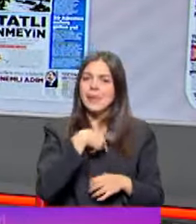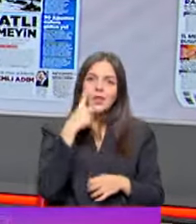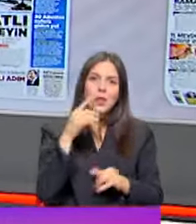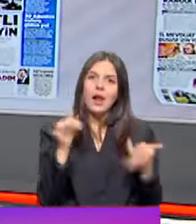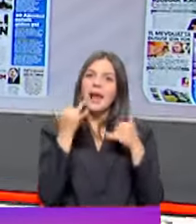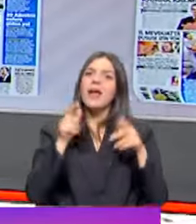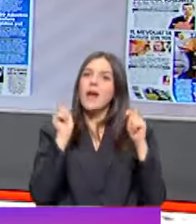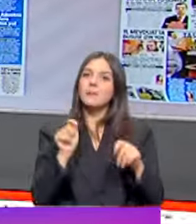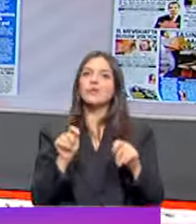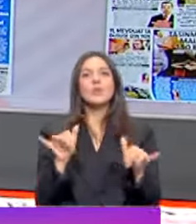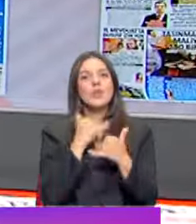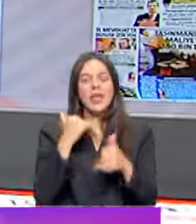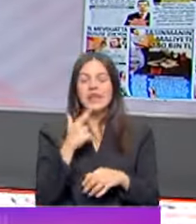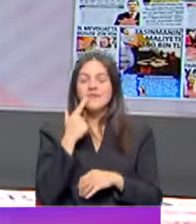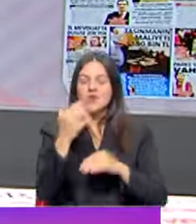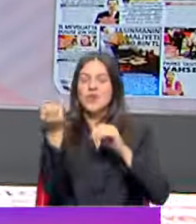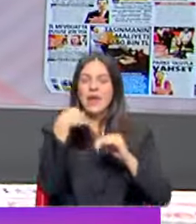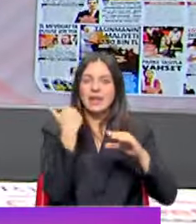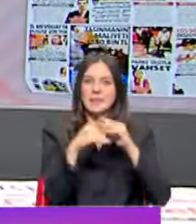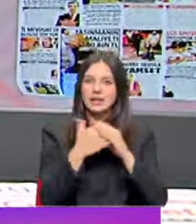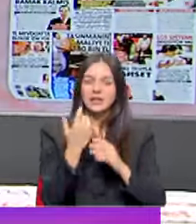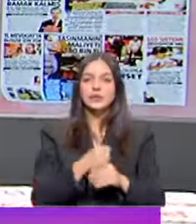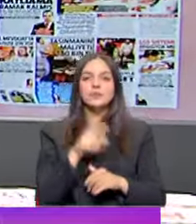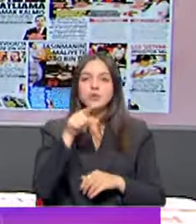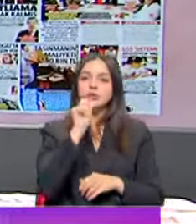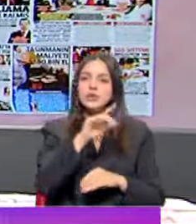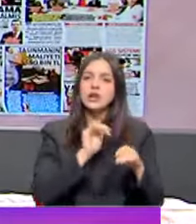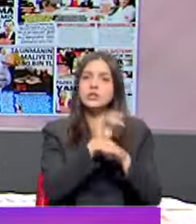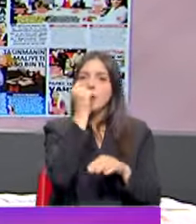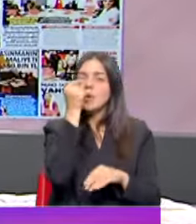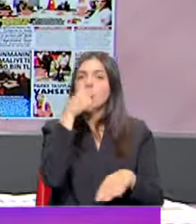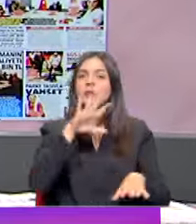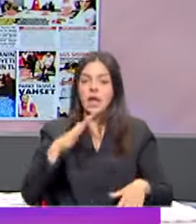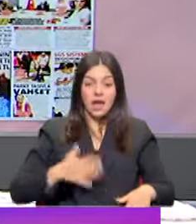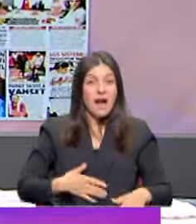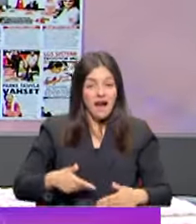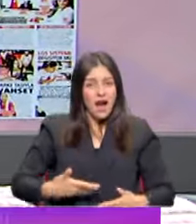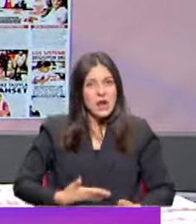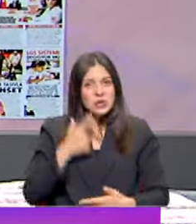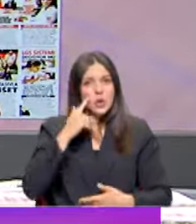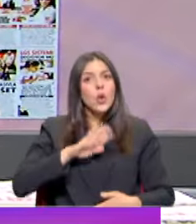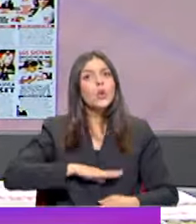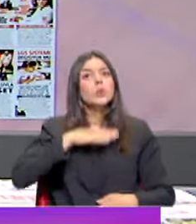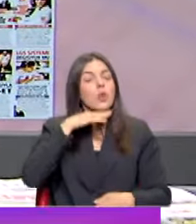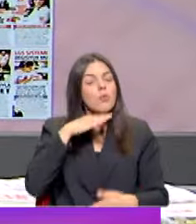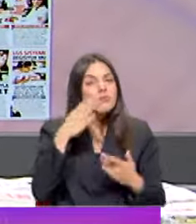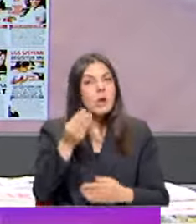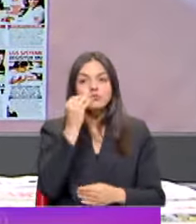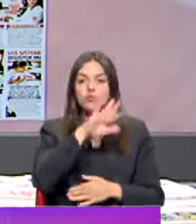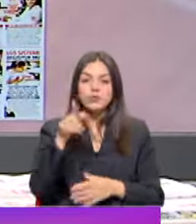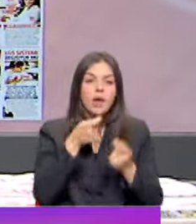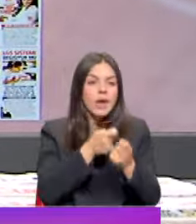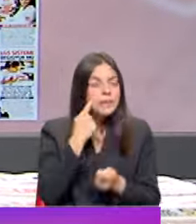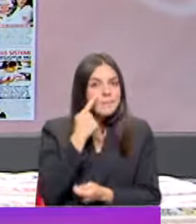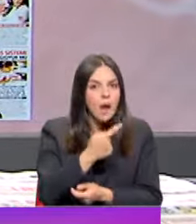kutladık diyor gönderdiği mesajda. Bu ülkede yaşamak kolay değil. Karnını doyurmak, çocuğuna bakmak, eğitim vermek,